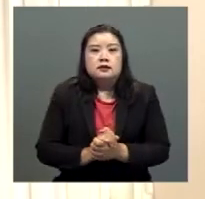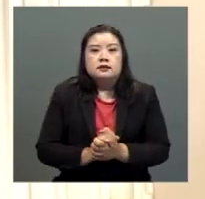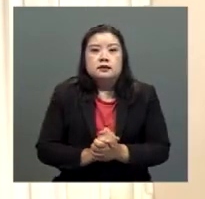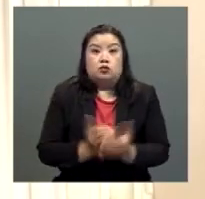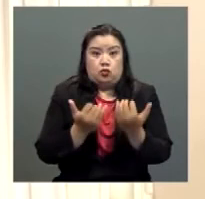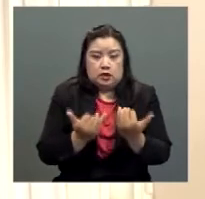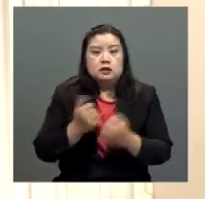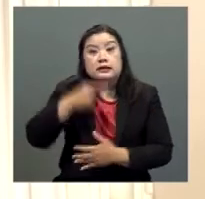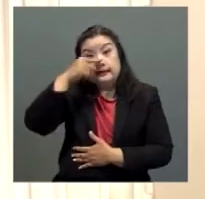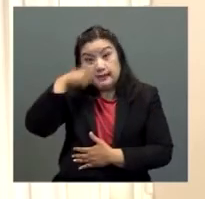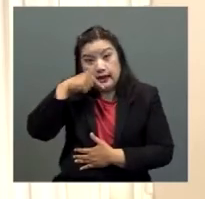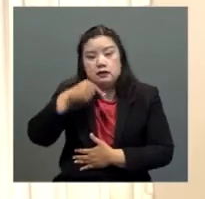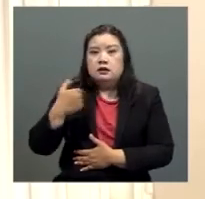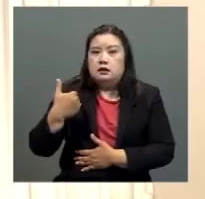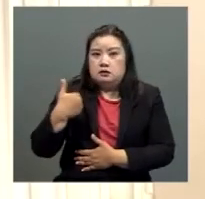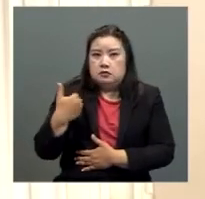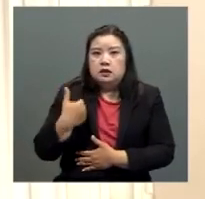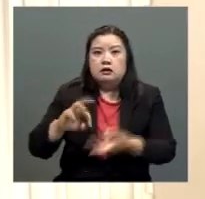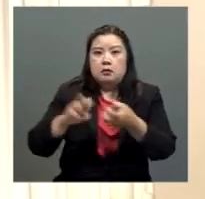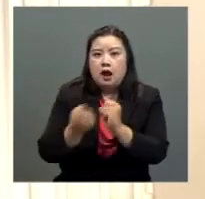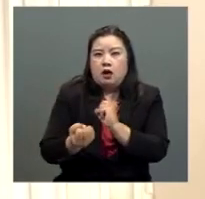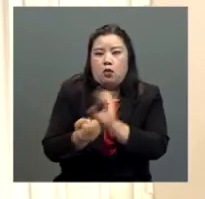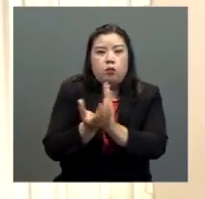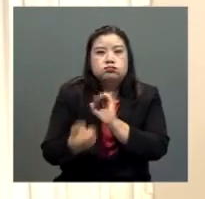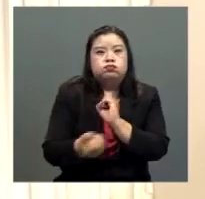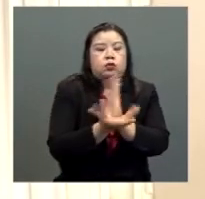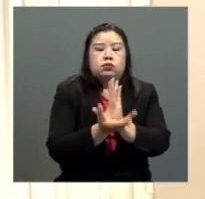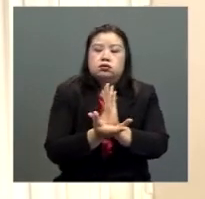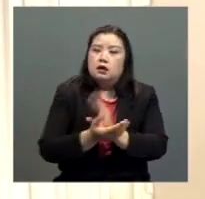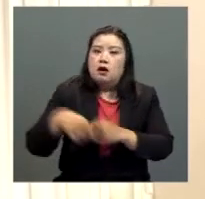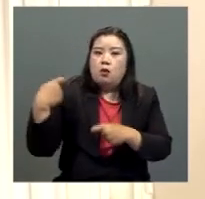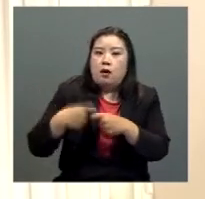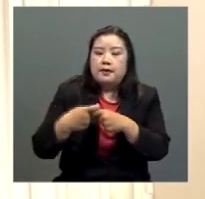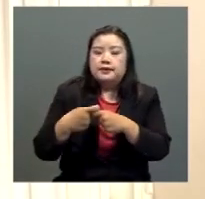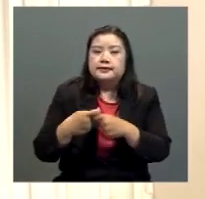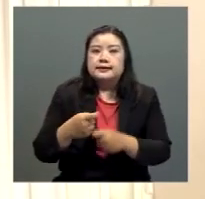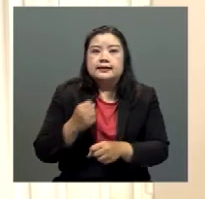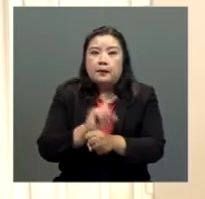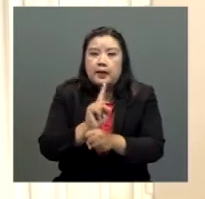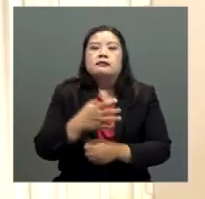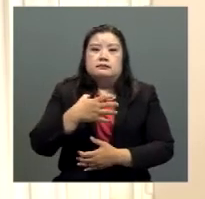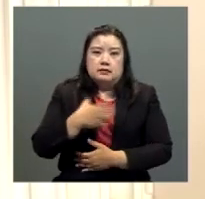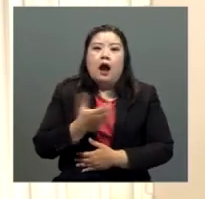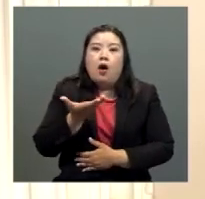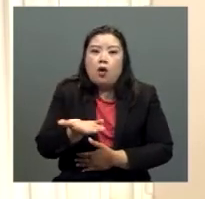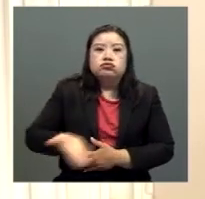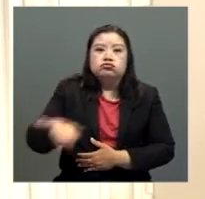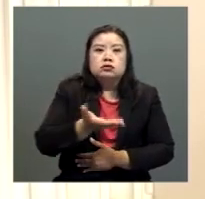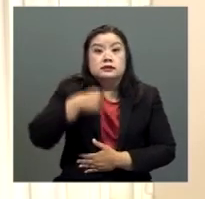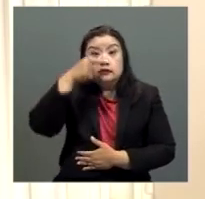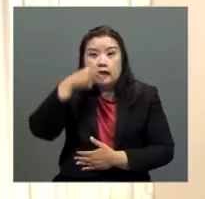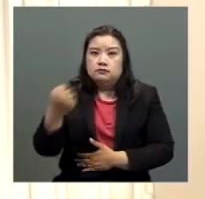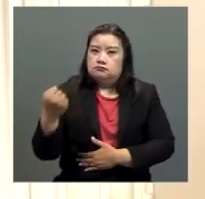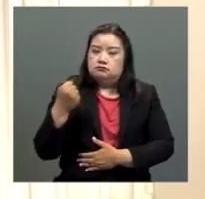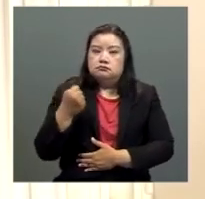ที่ประเทศของเรากำลังตกอยู่ในสถานการณ์ที่ยากลำบากขอให้พวกเราทุกคน ได้ร่วมกันแสดงพลังของความเป็นไทยออก